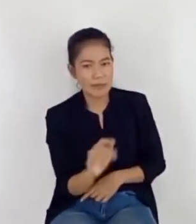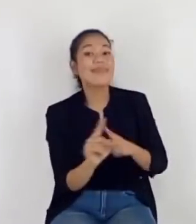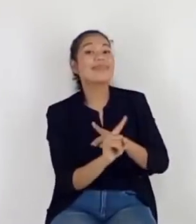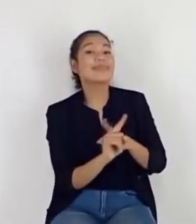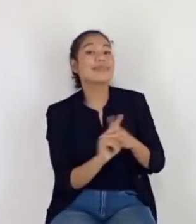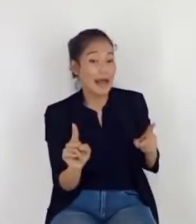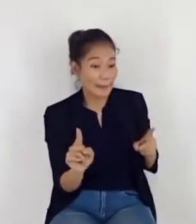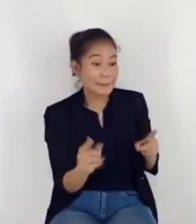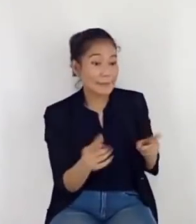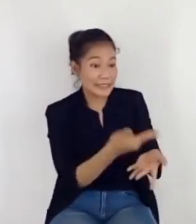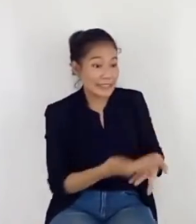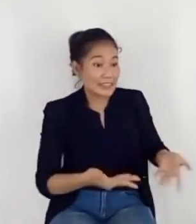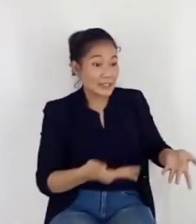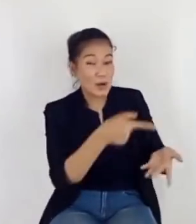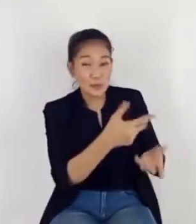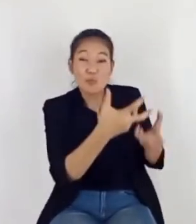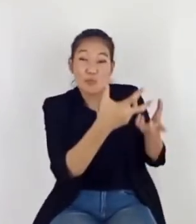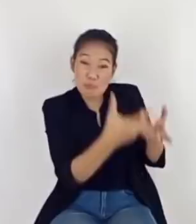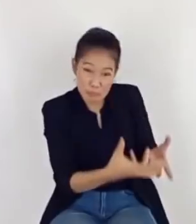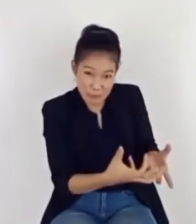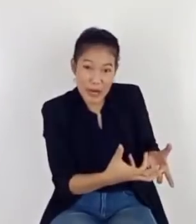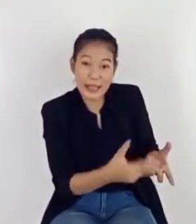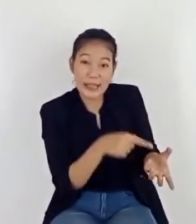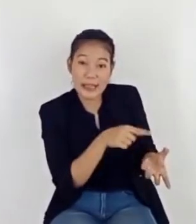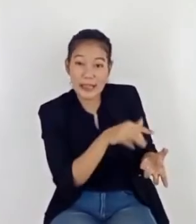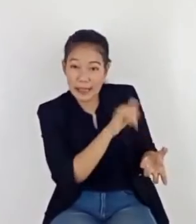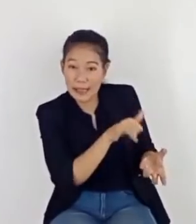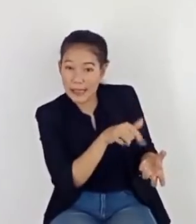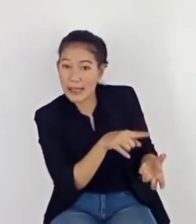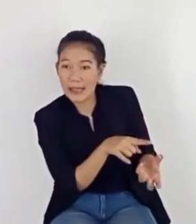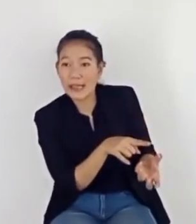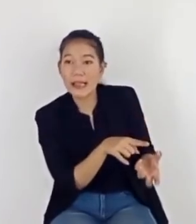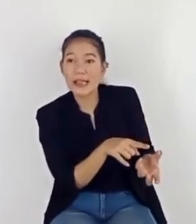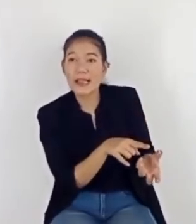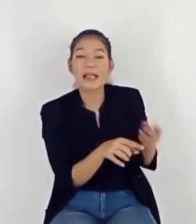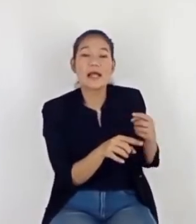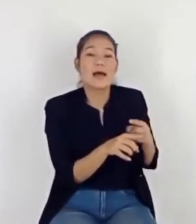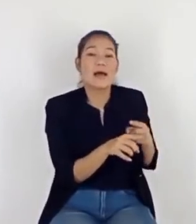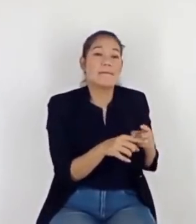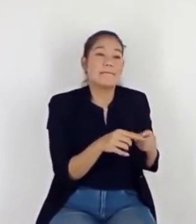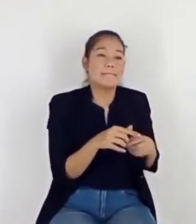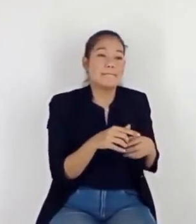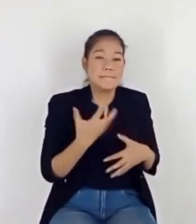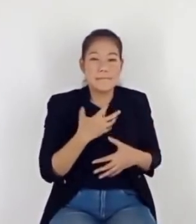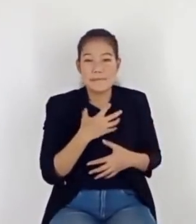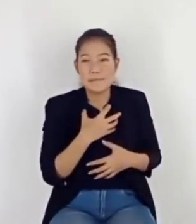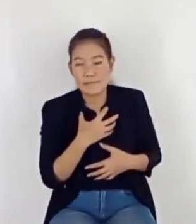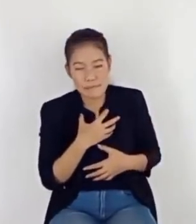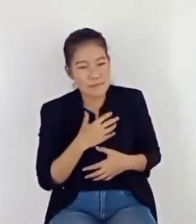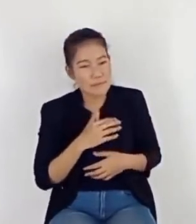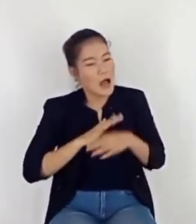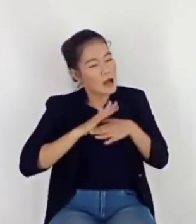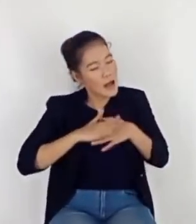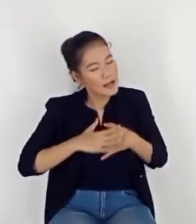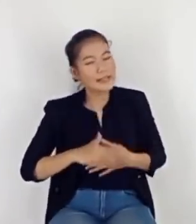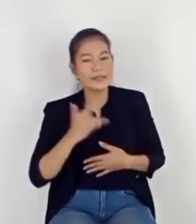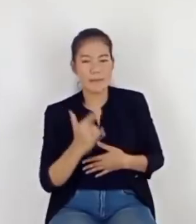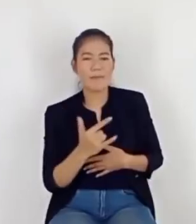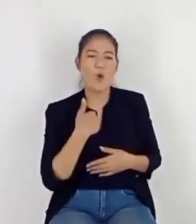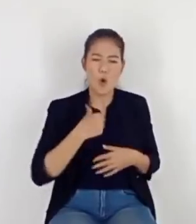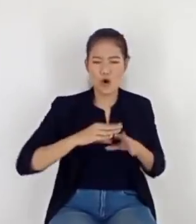Tapi dalam situasi yang berat tertekan itu, dalam ketenangan hatinya dia tetap rajin